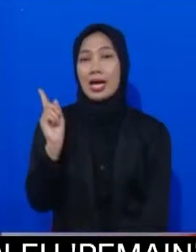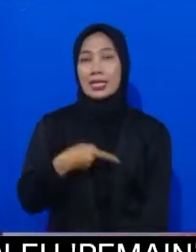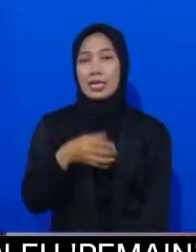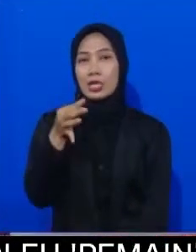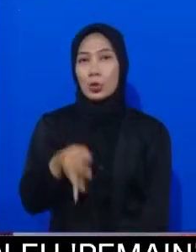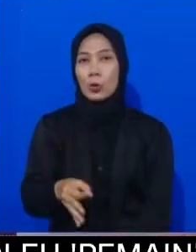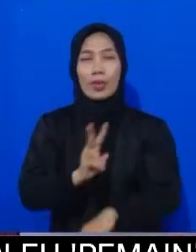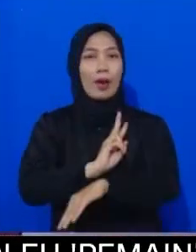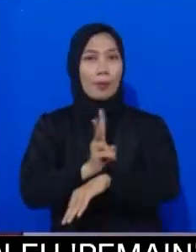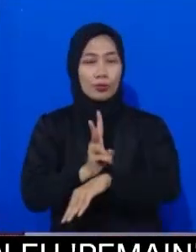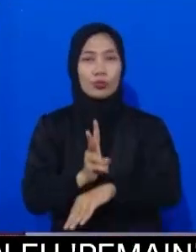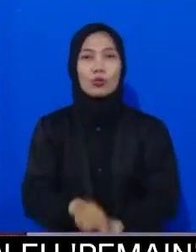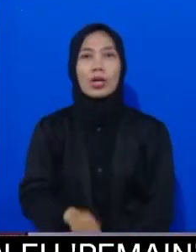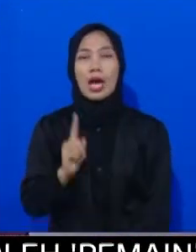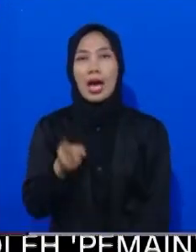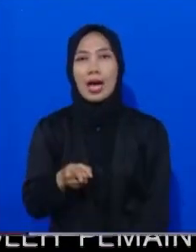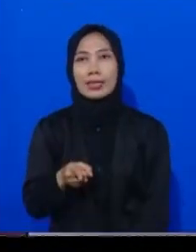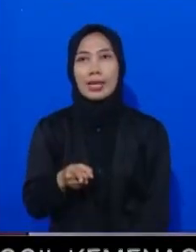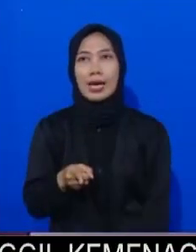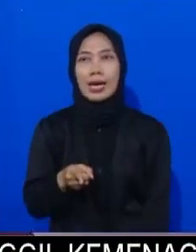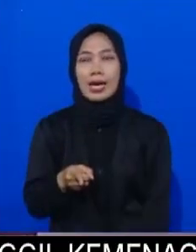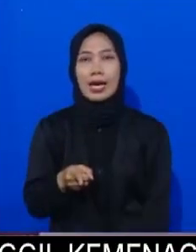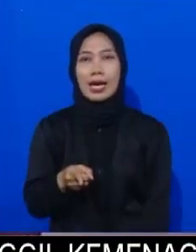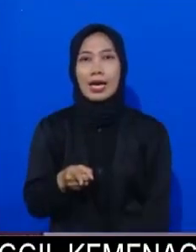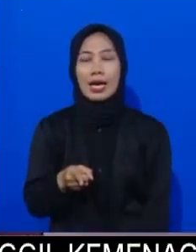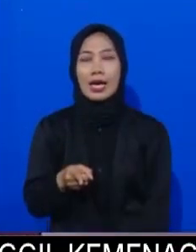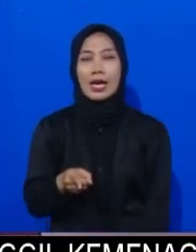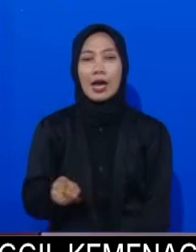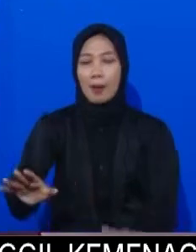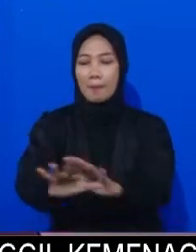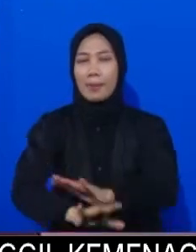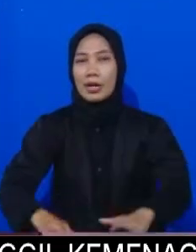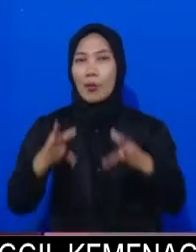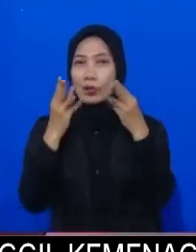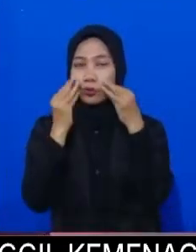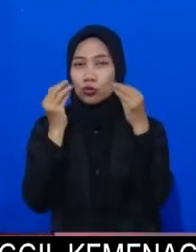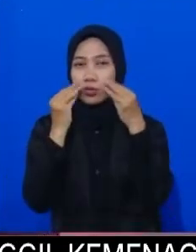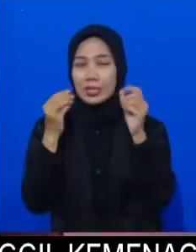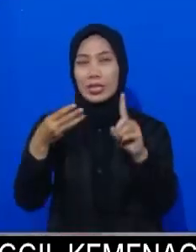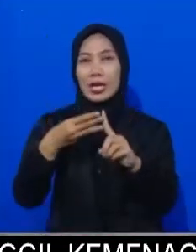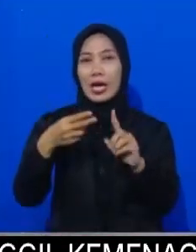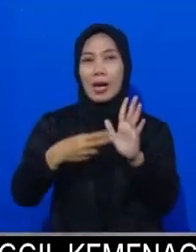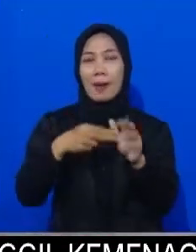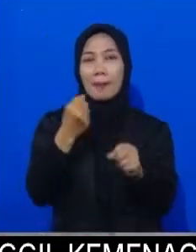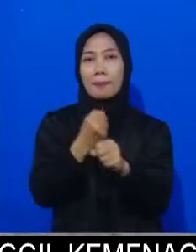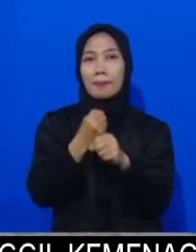Timur memulai usaha budaya atau budidaya kucing Bengal di halaman rumahnya.